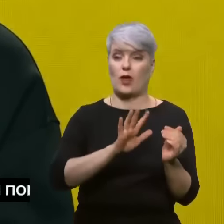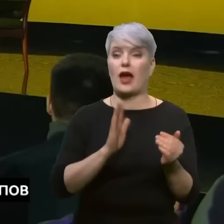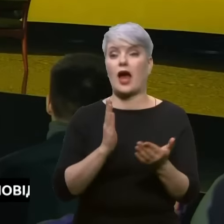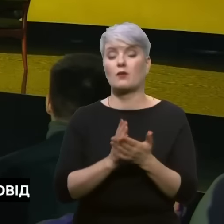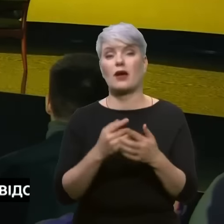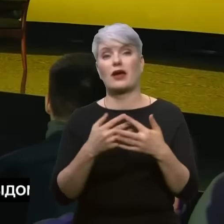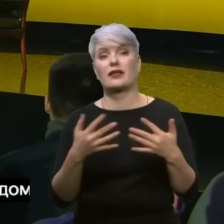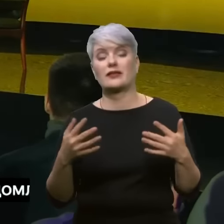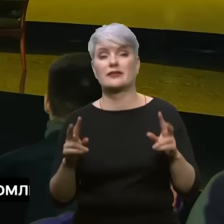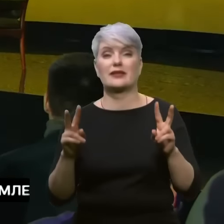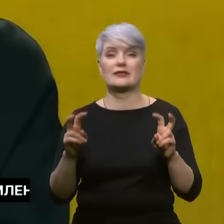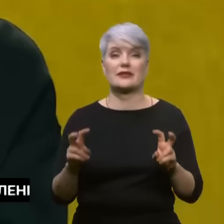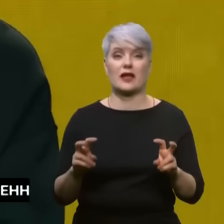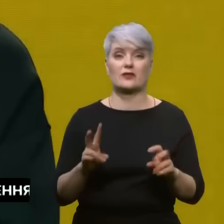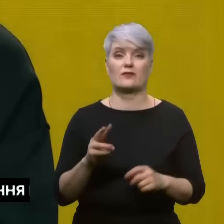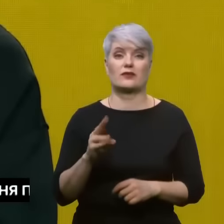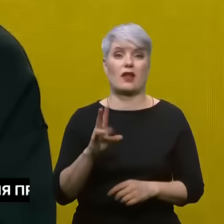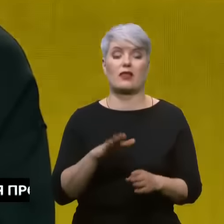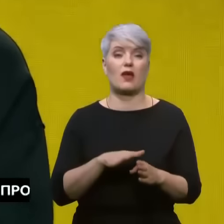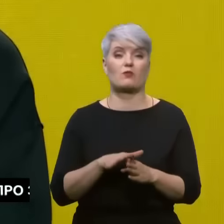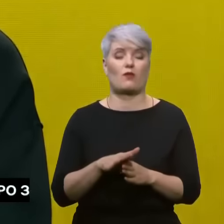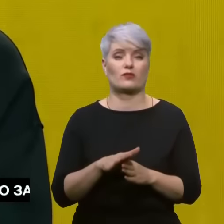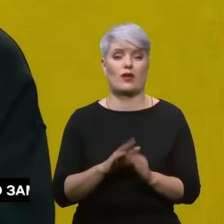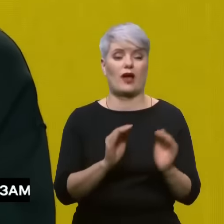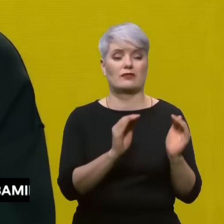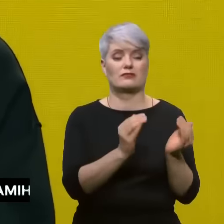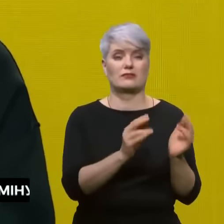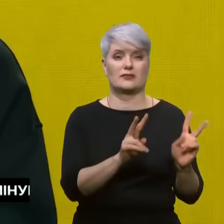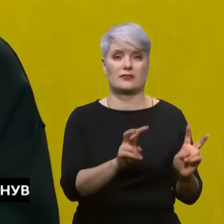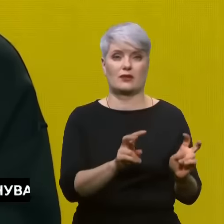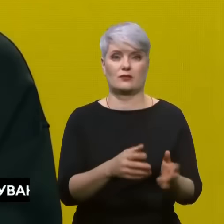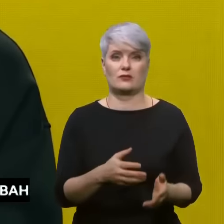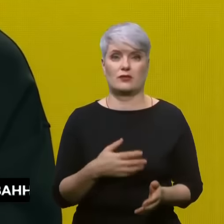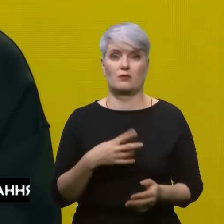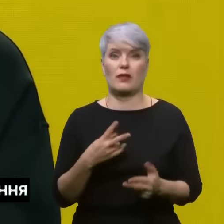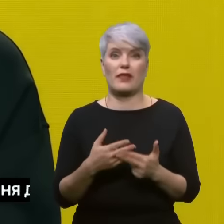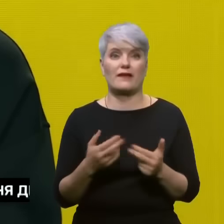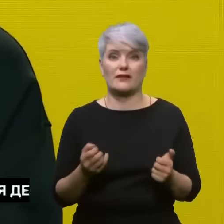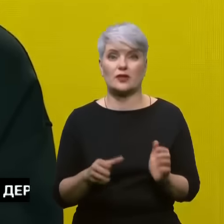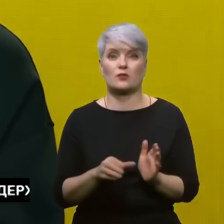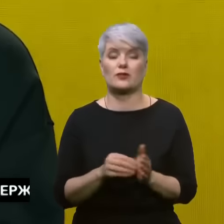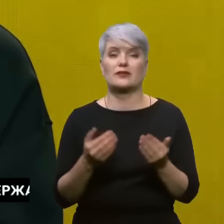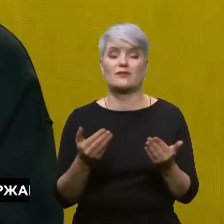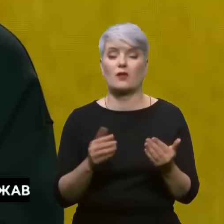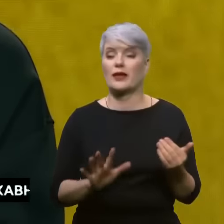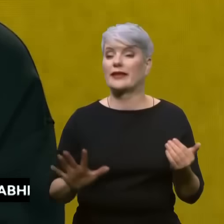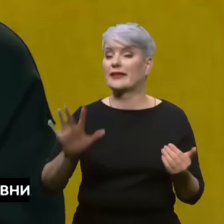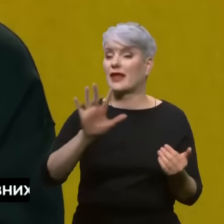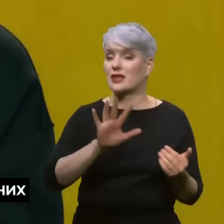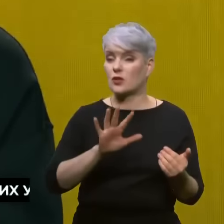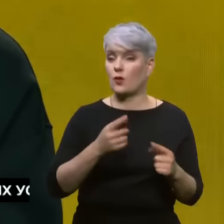інший статус в НАТО. Не повністю, а якийсь статус. Бо ми ж не визнаємо з вами території,